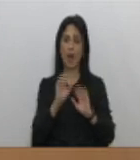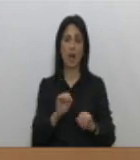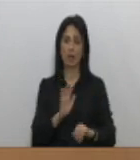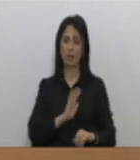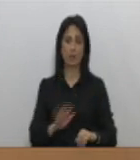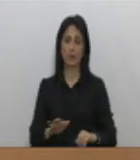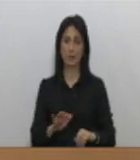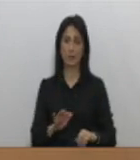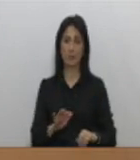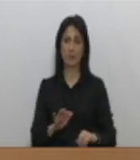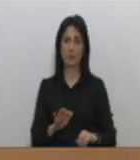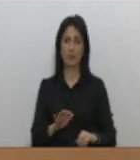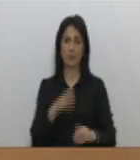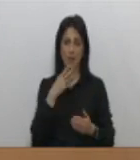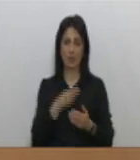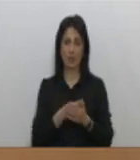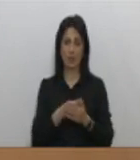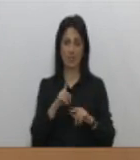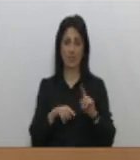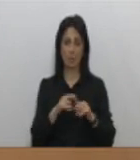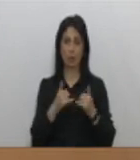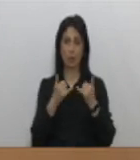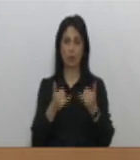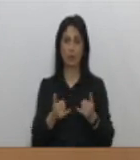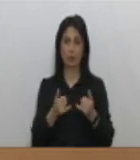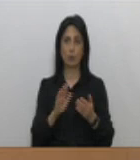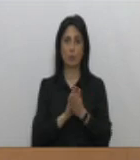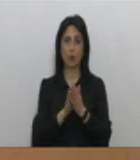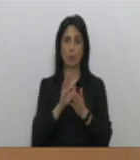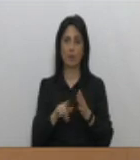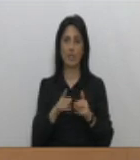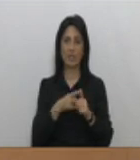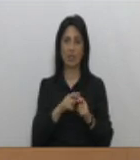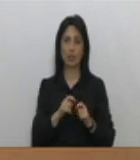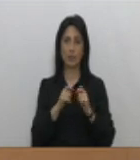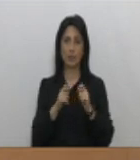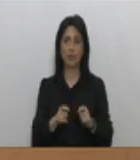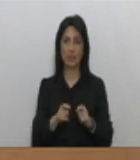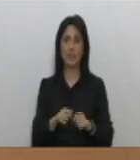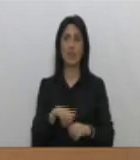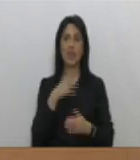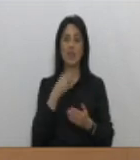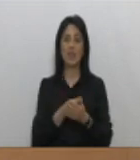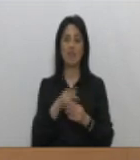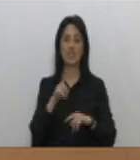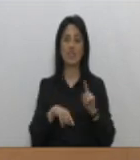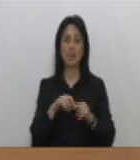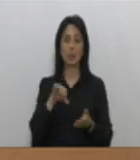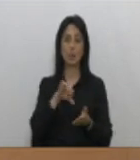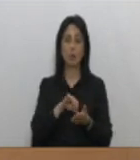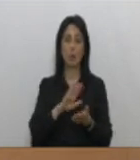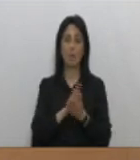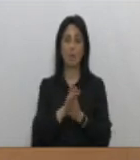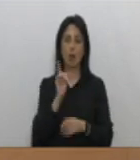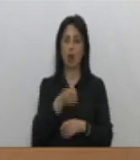dauchira, tavisi samshobosvis upirobot am statusis mitsemas. Tavisi samshobos uqeneben pirobebs